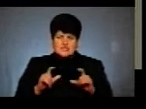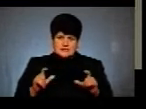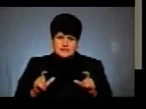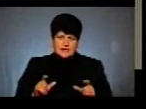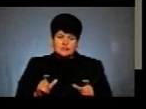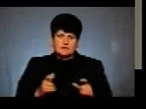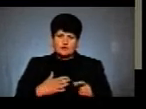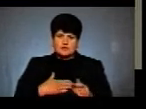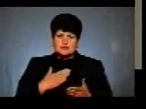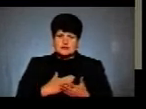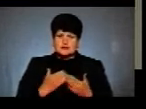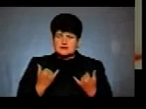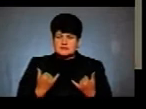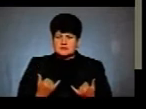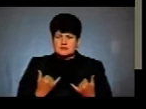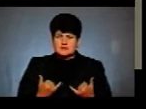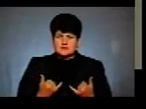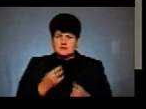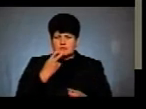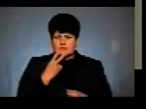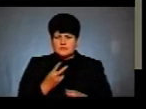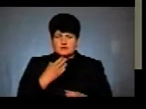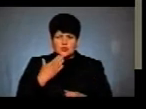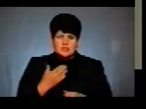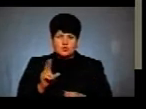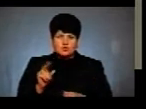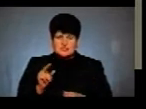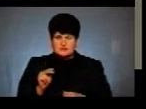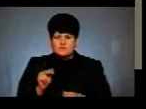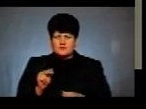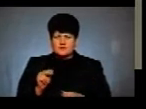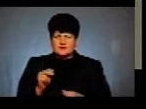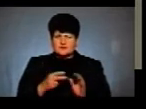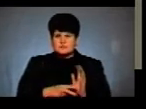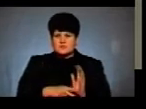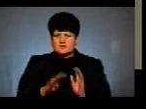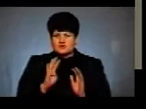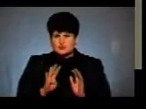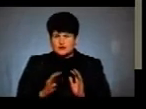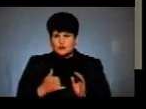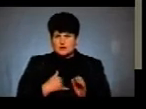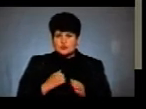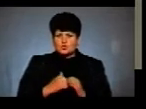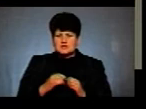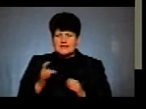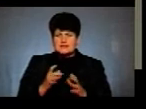Зараз у нас налічується, я от дивився останню цифру, я нарахував 74. У нас кожен раз